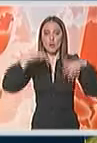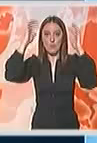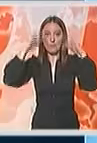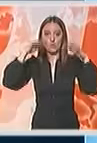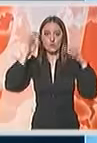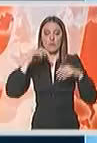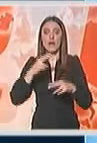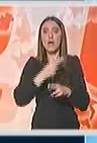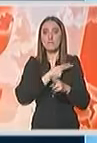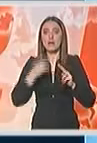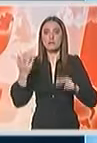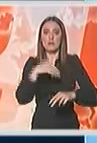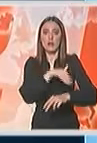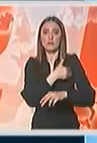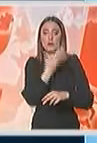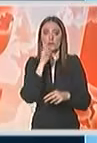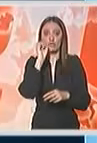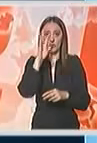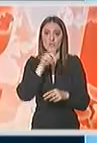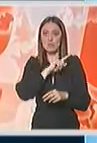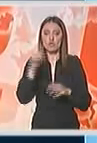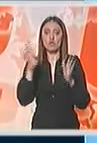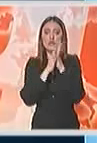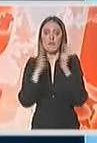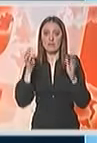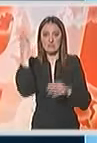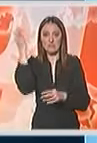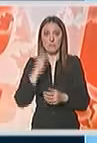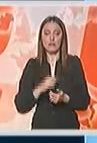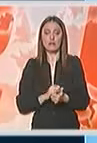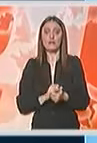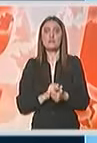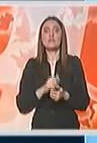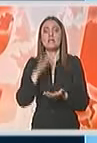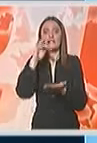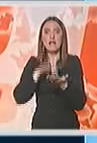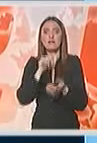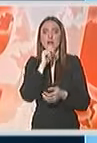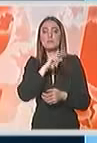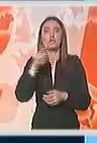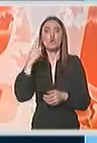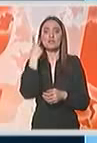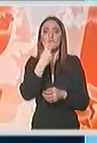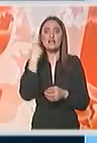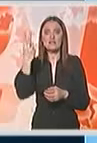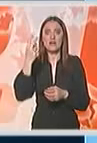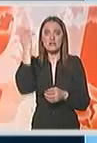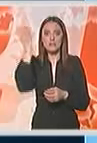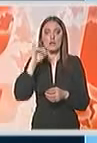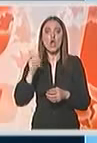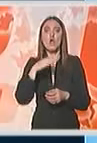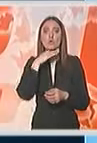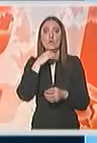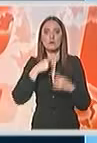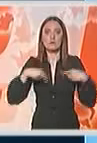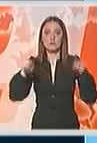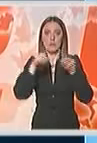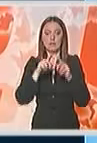pljuskove. Maksimalna temperatura od 14 do 19 stepeni u centralnim i do 22 stepena u južnim